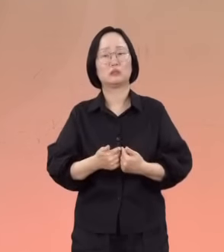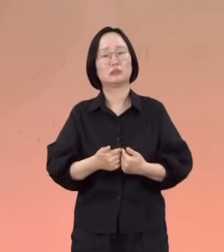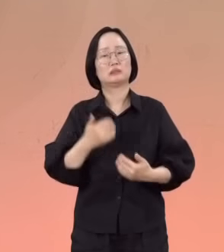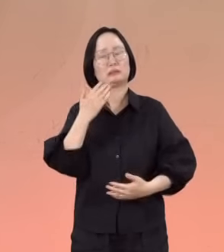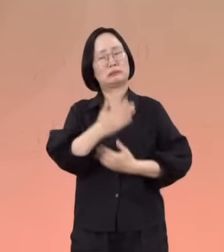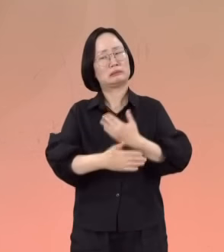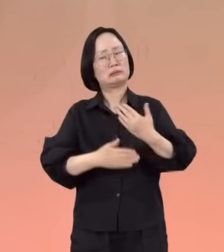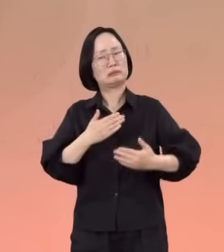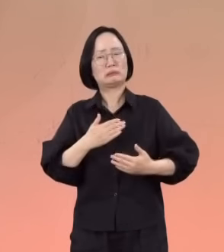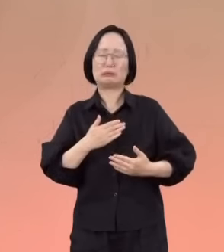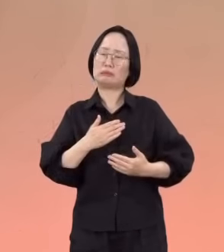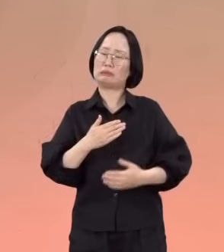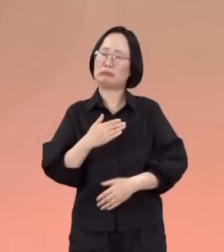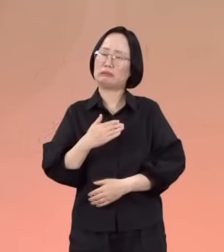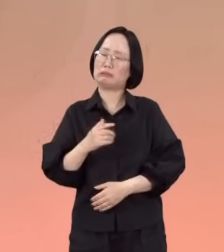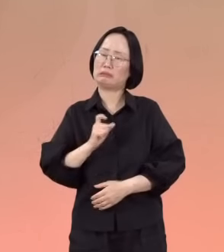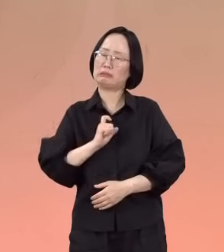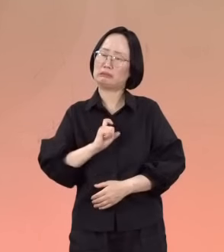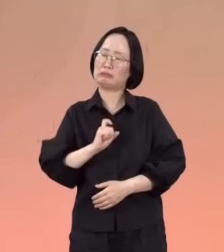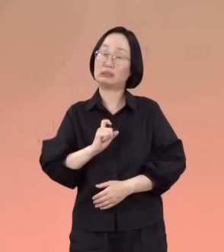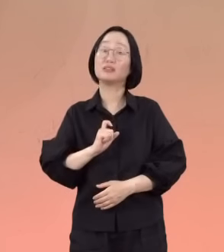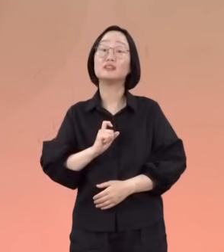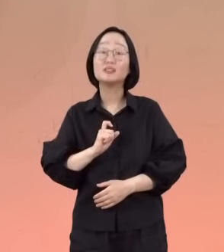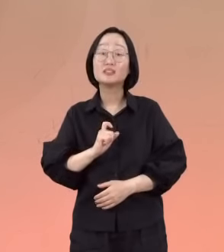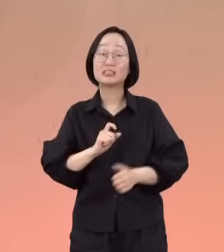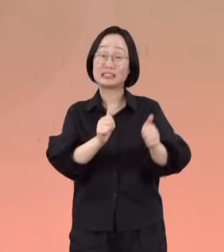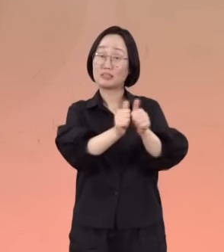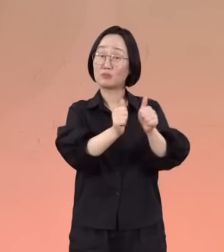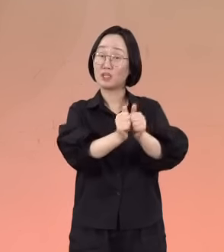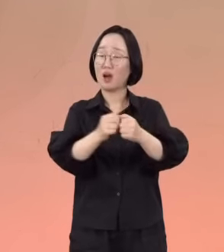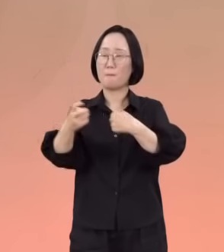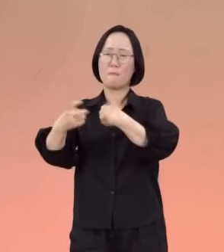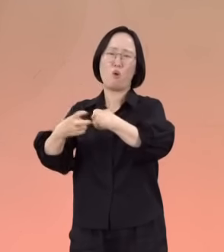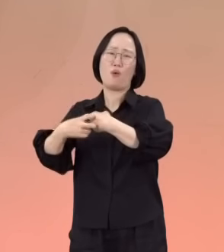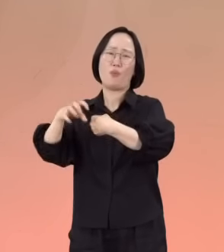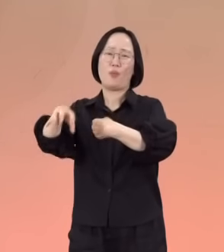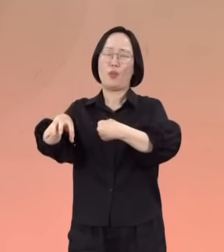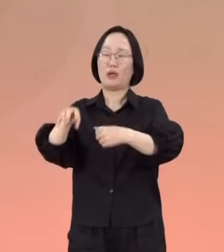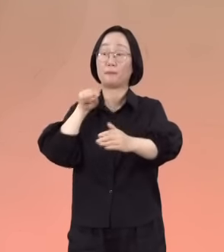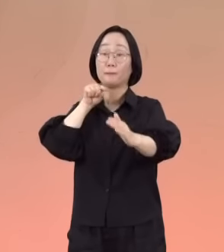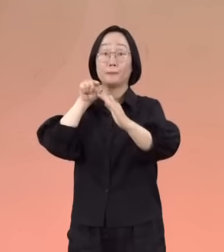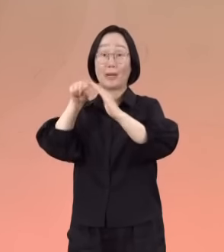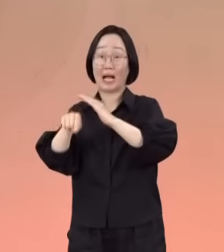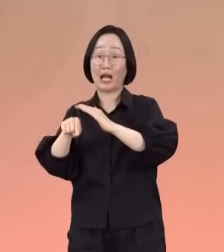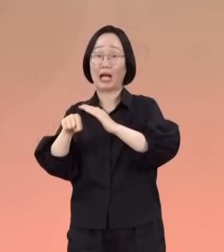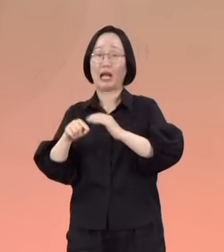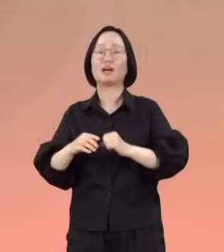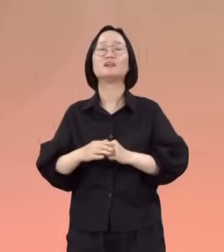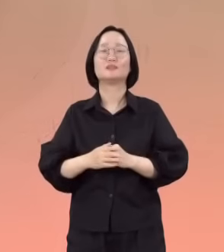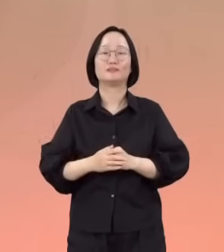좀 이상하다 싶어 가지고 어디 병원에 갔대요 병원에 갔는데